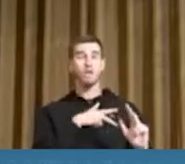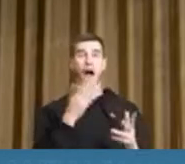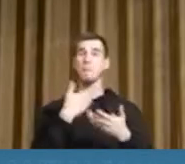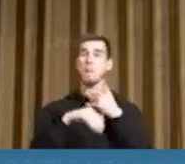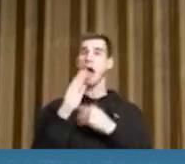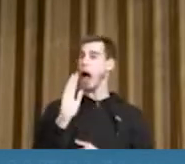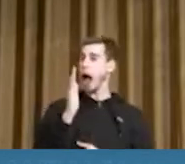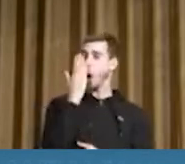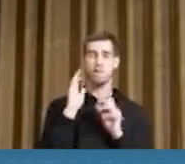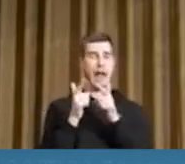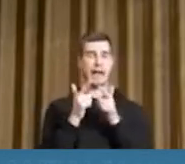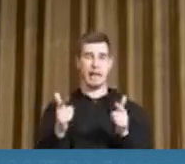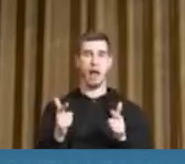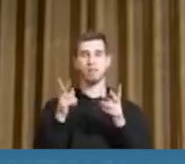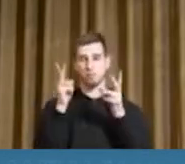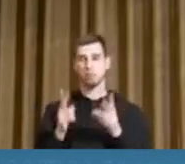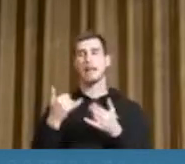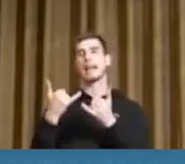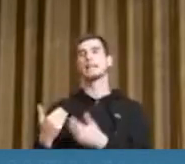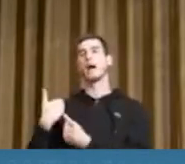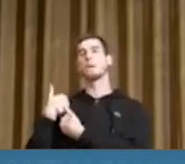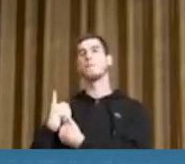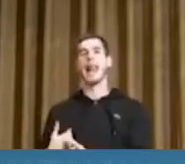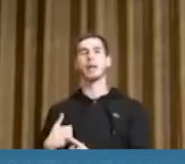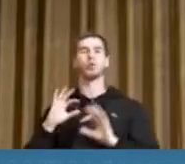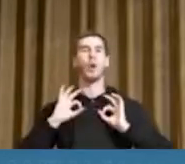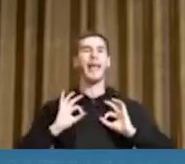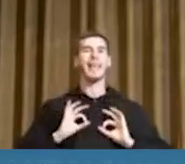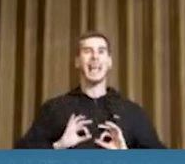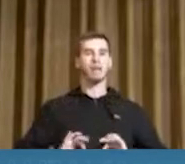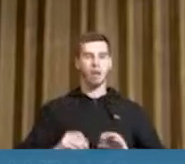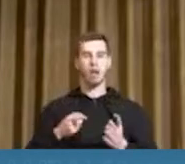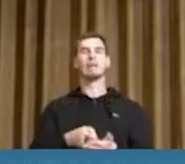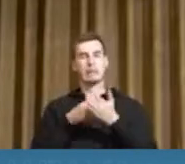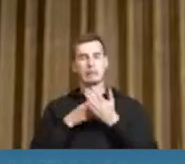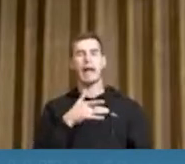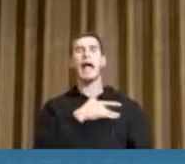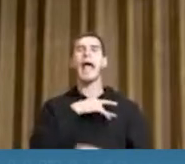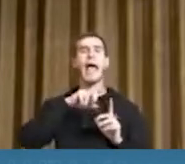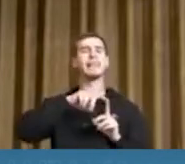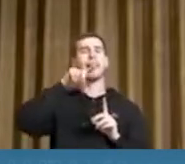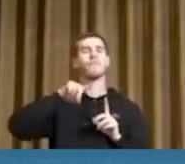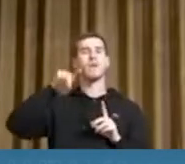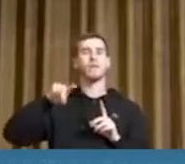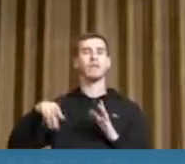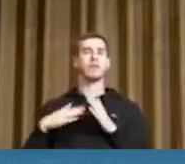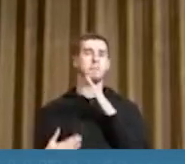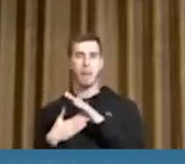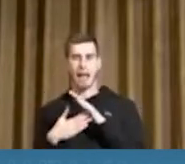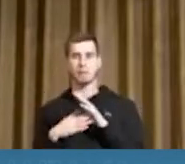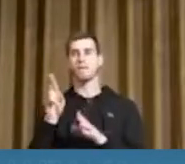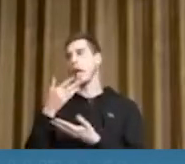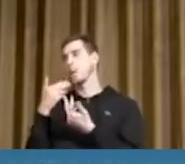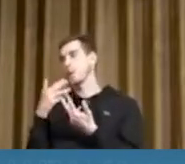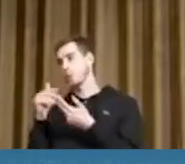Und im Belastungs-EKG sahen wir identische maximale Herzfrequenzwerte bei den Nicht-Kadersportlern etwas niedriger.